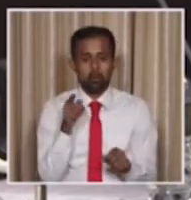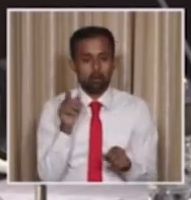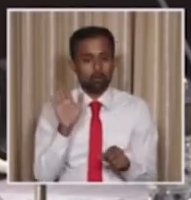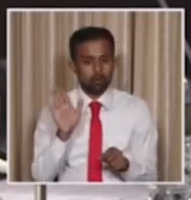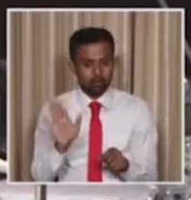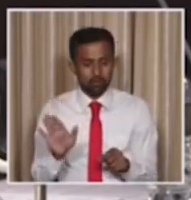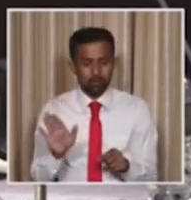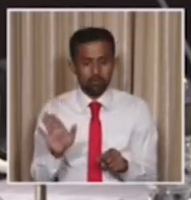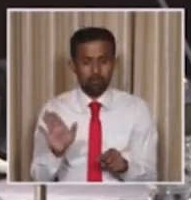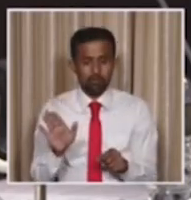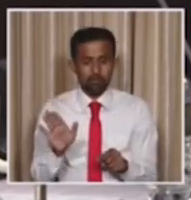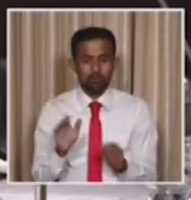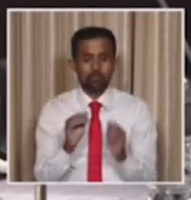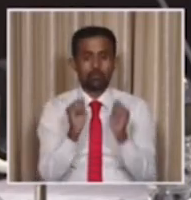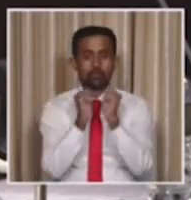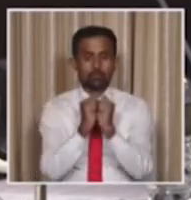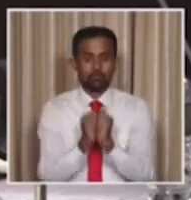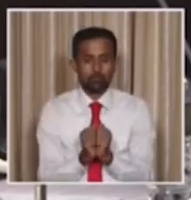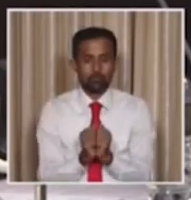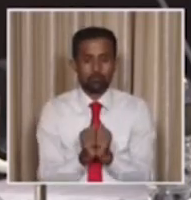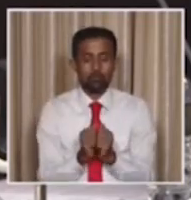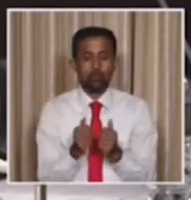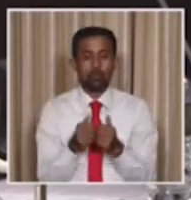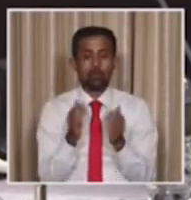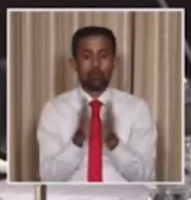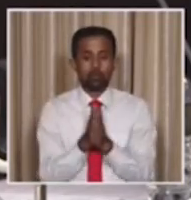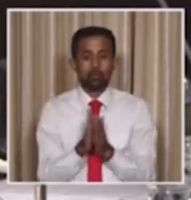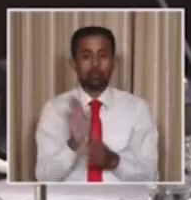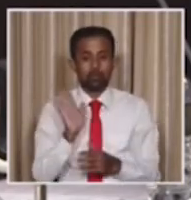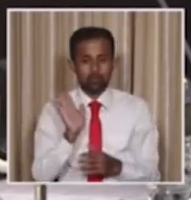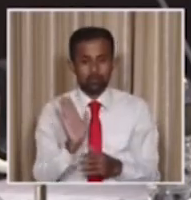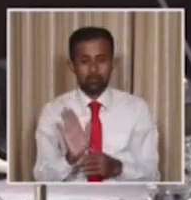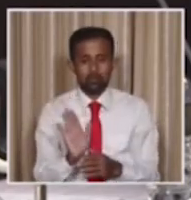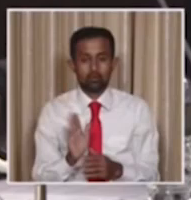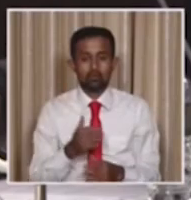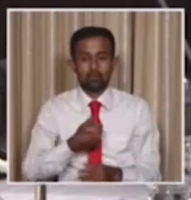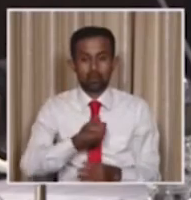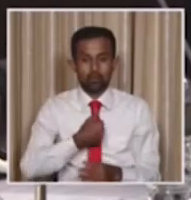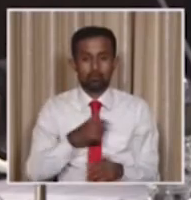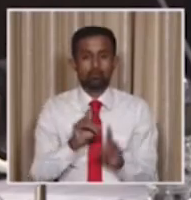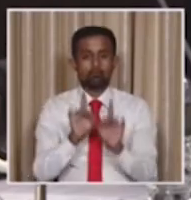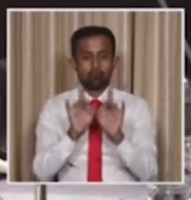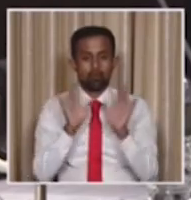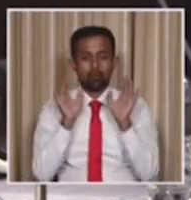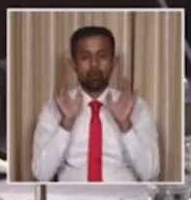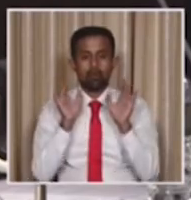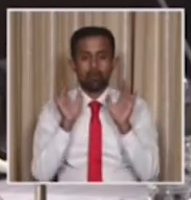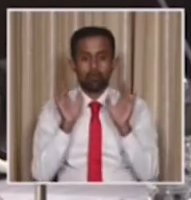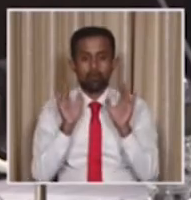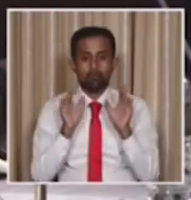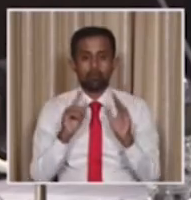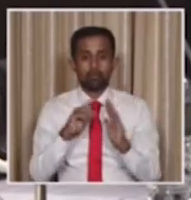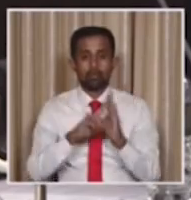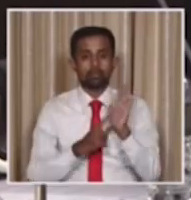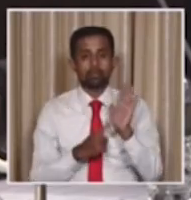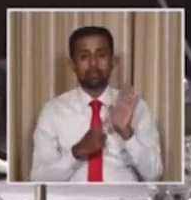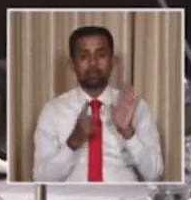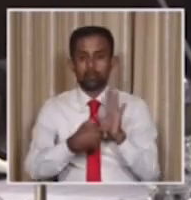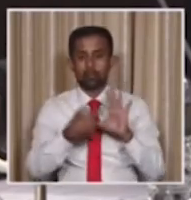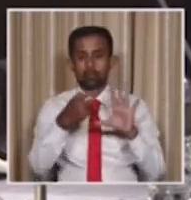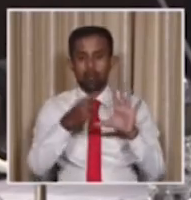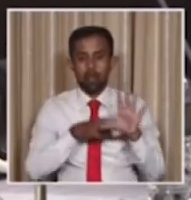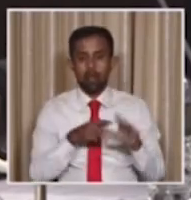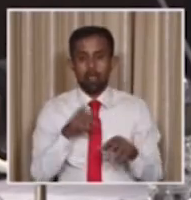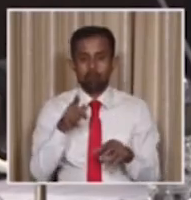காணாமல் போன ஒரு விவகாரமும் உள்ளகத்திற்குள் கையாளப்படுவதான ஒரு தீர்மானத்தை ஜெனிவாவில் நிறைவேற்றுவதற்கு முற்படுகின்றார்கள். இதனை நாங்கள் வன்மையாக